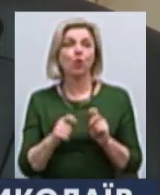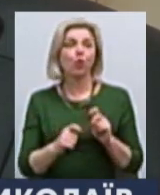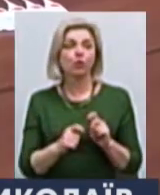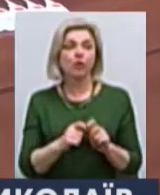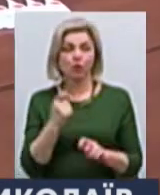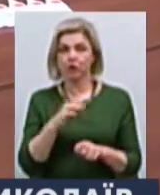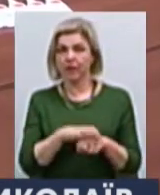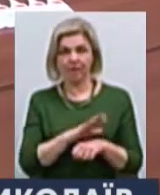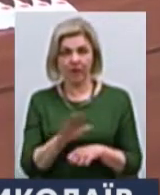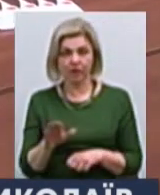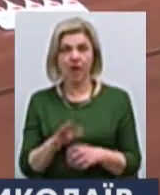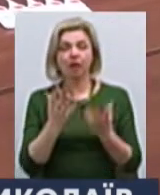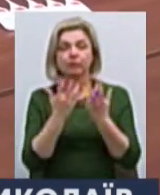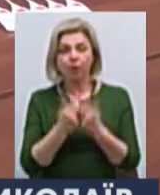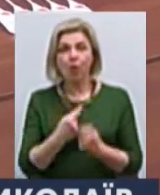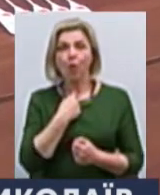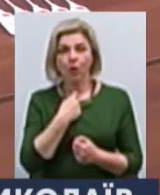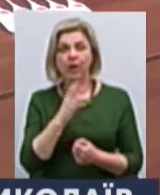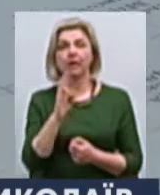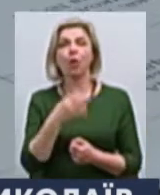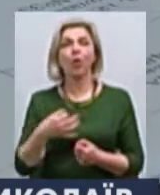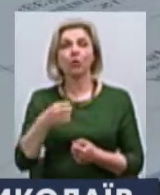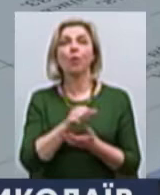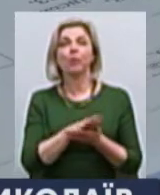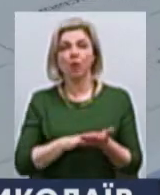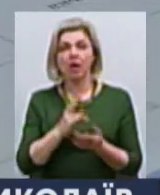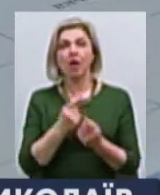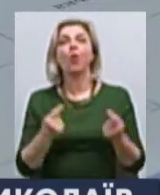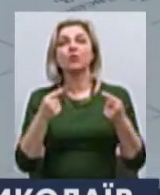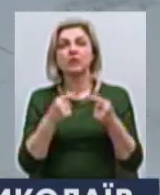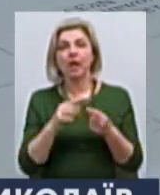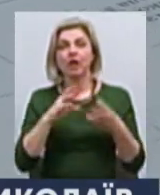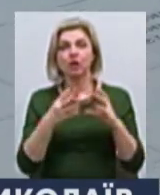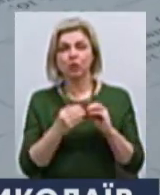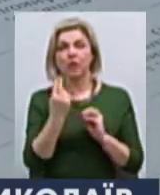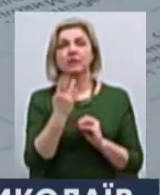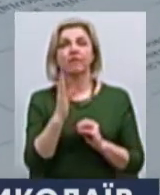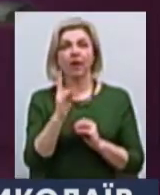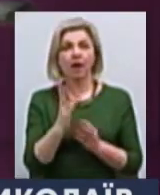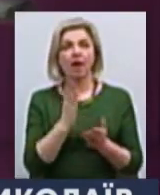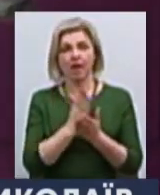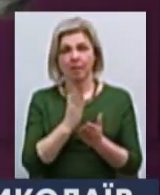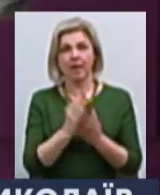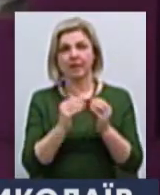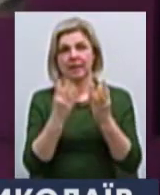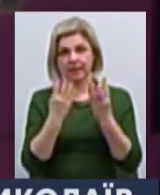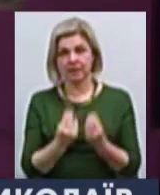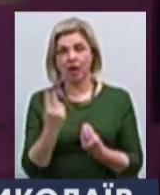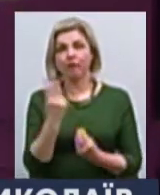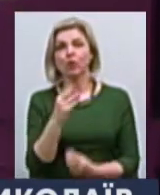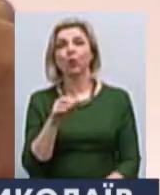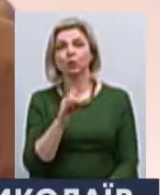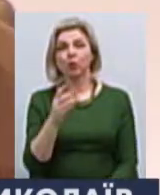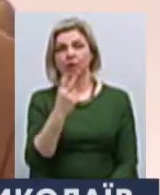було. Підрахунок голосів на Миколаївщині триває. На встановлення результатів першого туру виборів ЦВК має 10 днів. Другий тур – 21